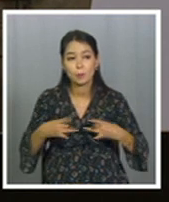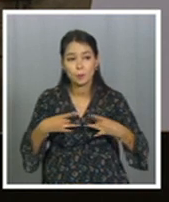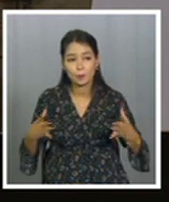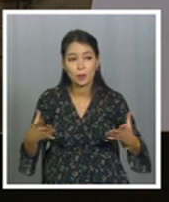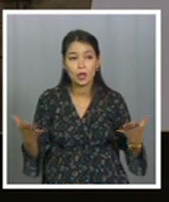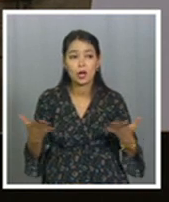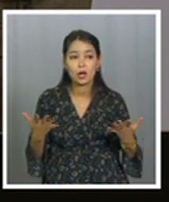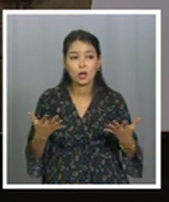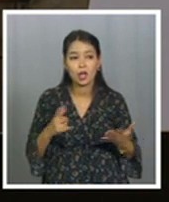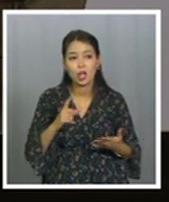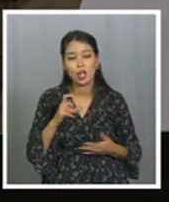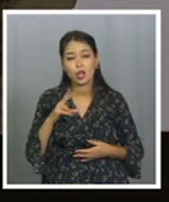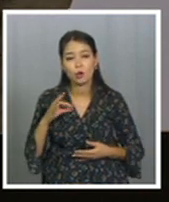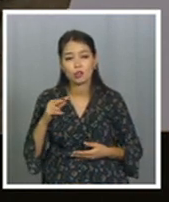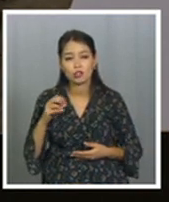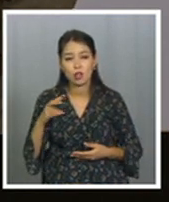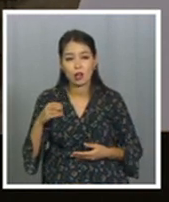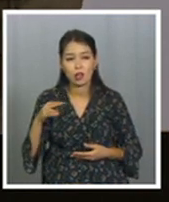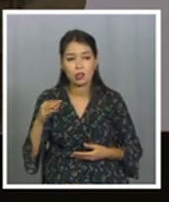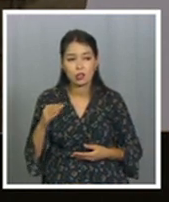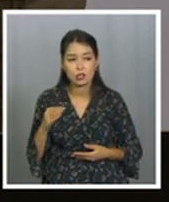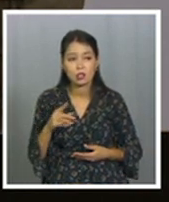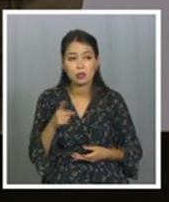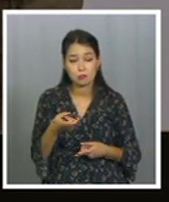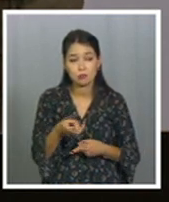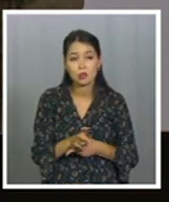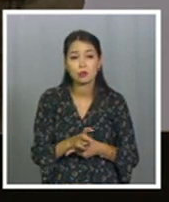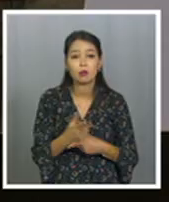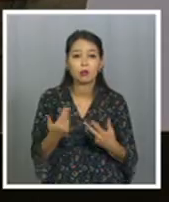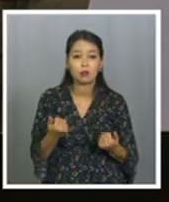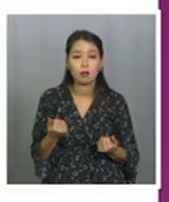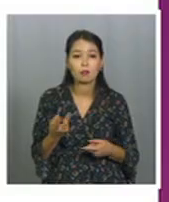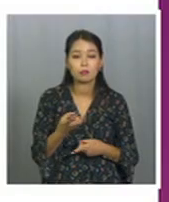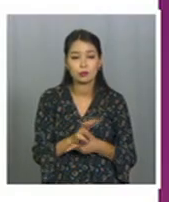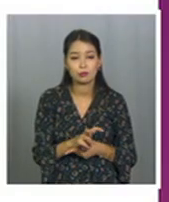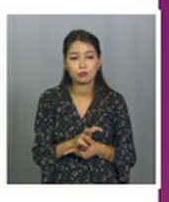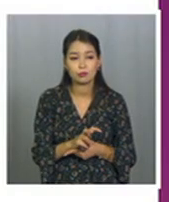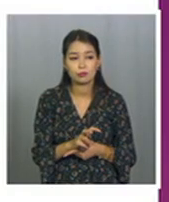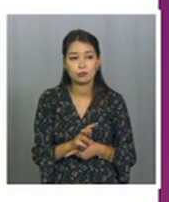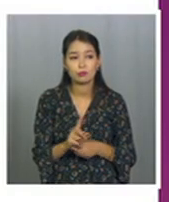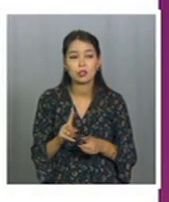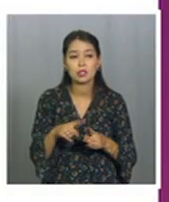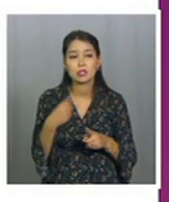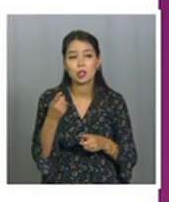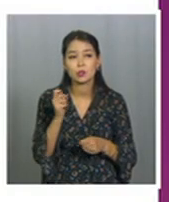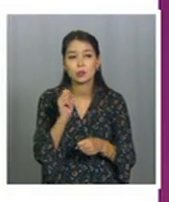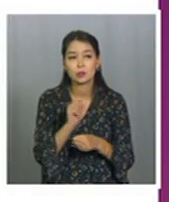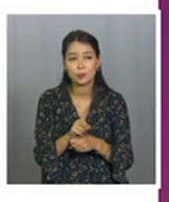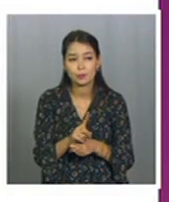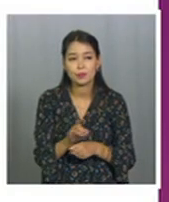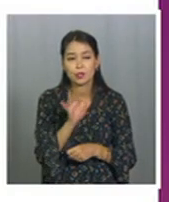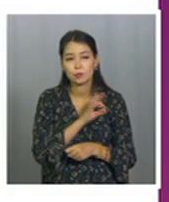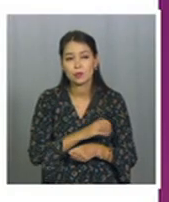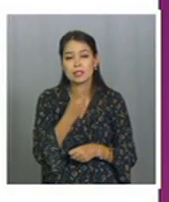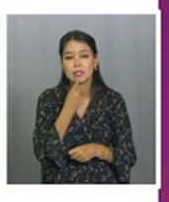Какое? Эко-челлендж. Ты придешь? Да, приду. Следующее задание на использование